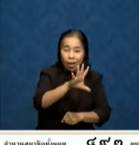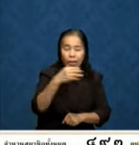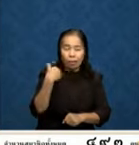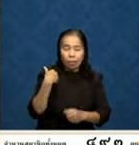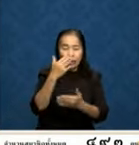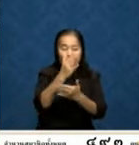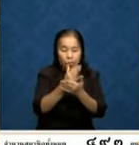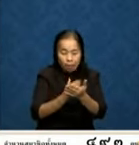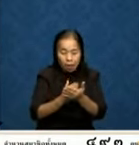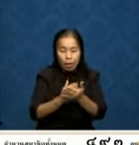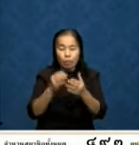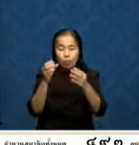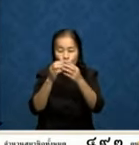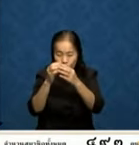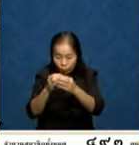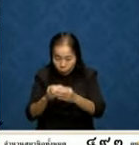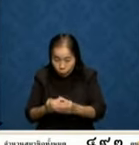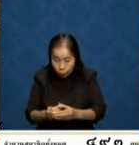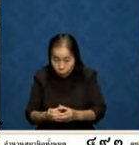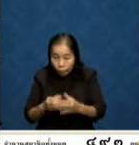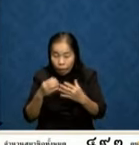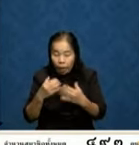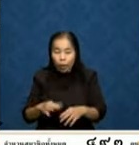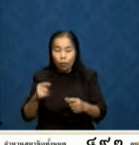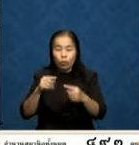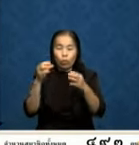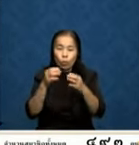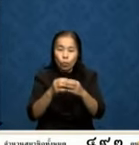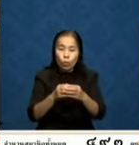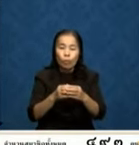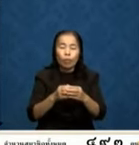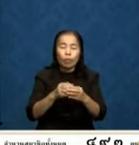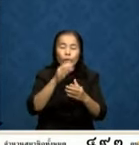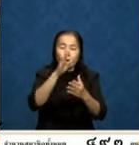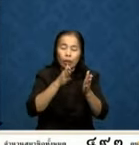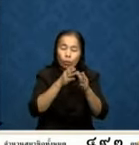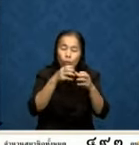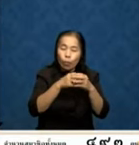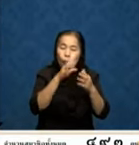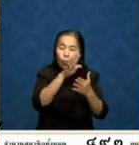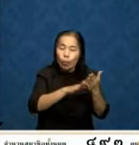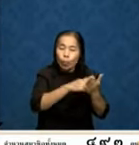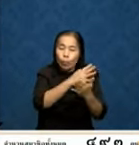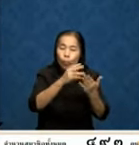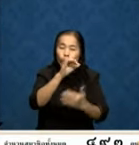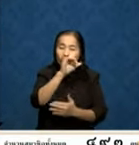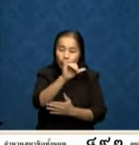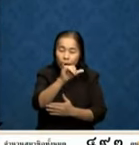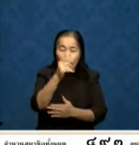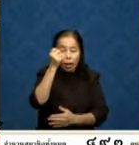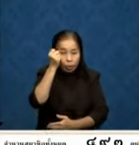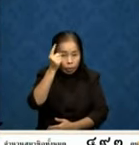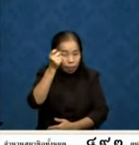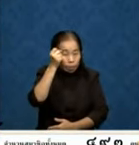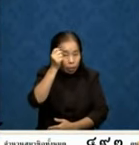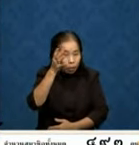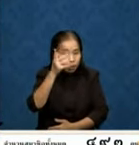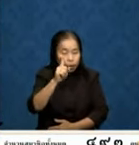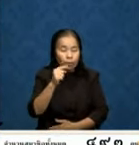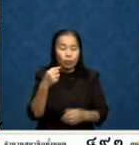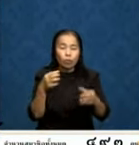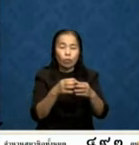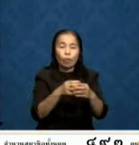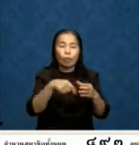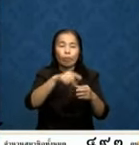บ่งออกเป็นกลุ่มๆนะแล้วนะครับก็จะเป็นเรื่องของกลุ่มที่ให้นโยบายนะครับว่าควรจะเข้าใจนโยบายยังไงก็จะมีประเด็นเรื่อง